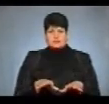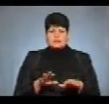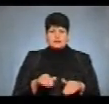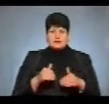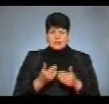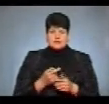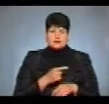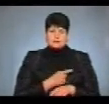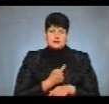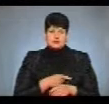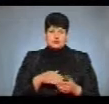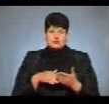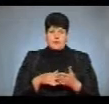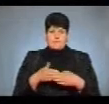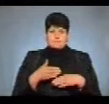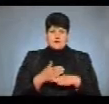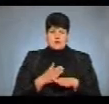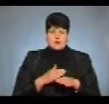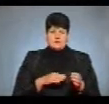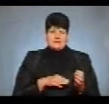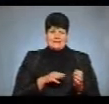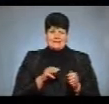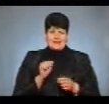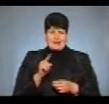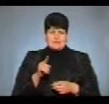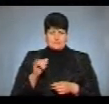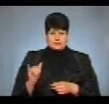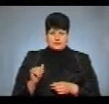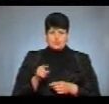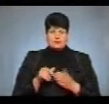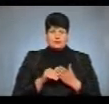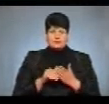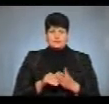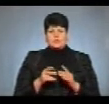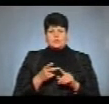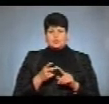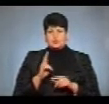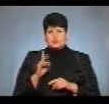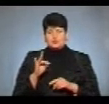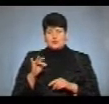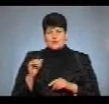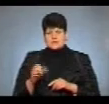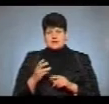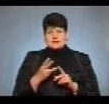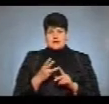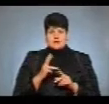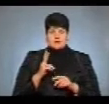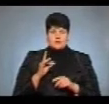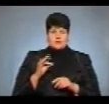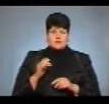першу допомогу при переломі тазової кістки. Йому допомагають 2-го курсниця Наталя Петенко і 3-го курсник Степан